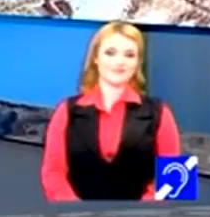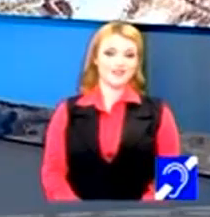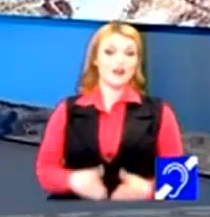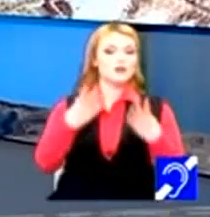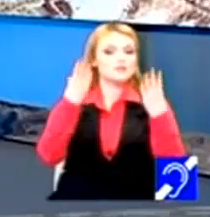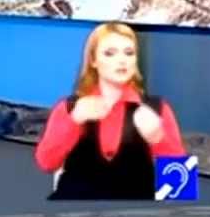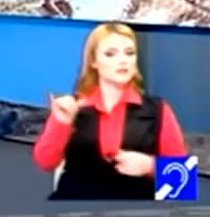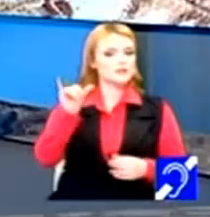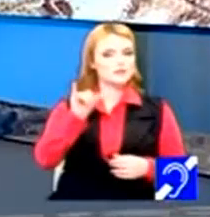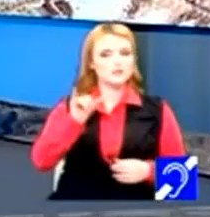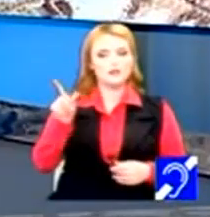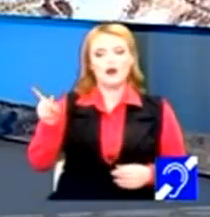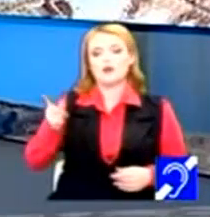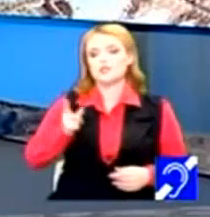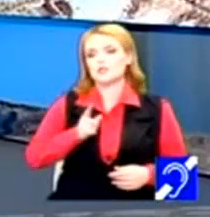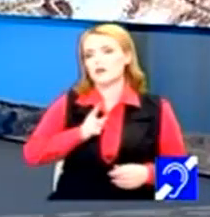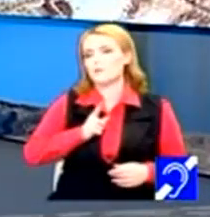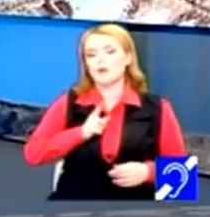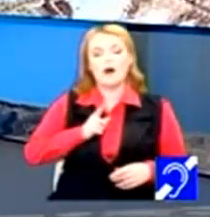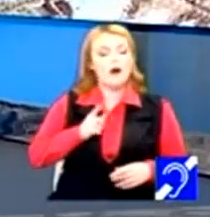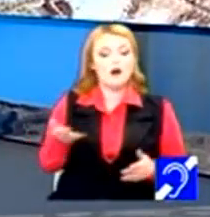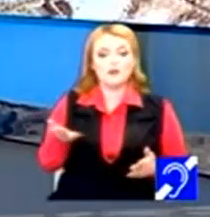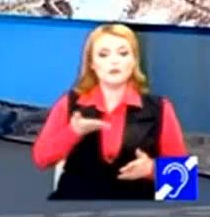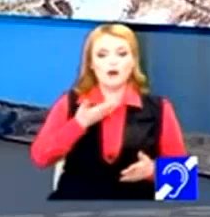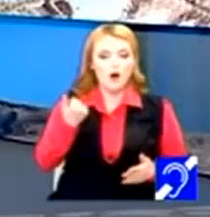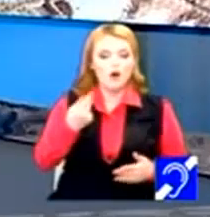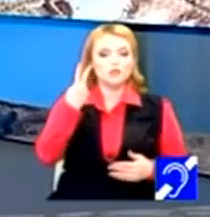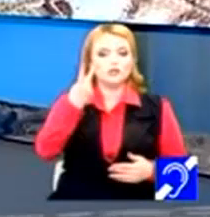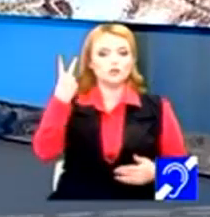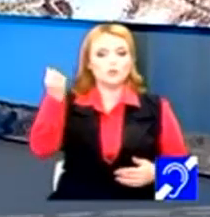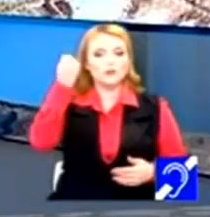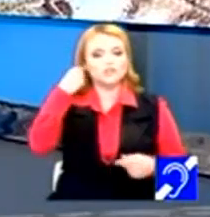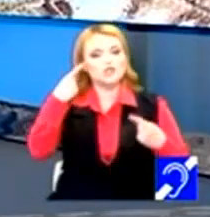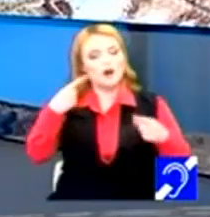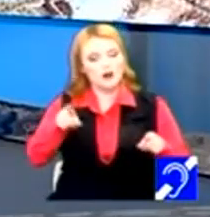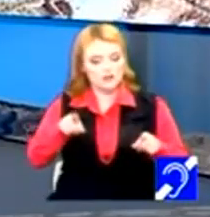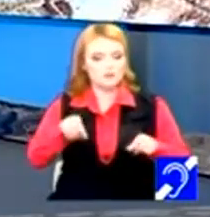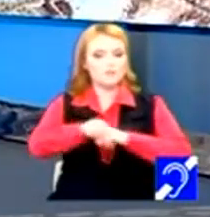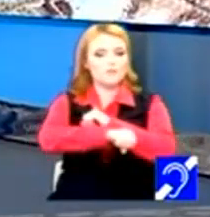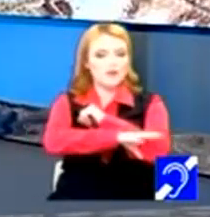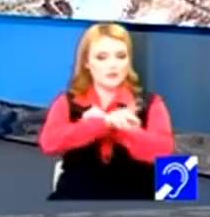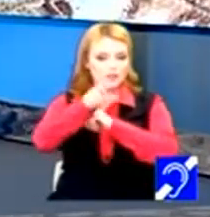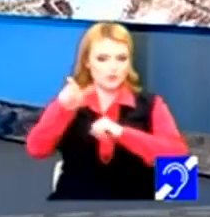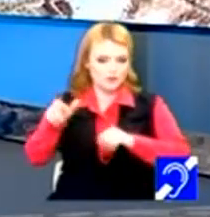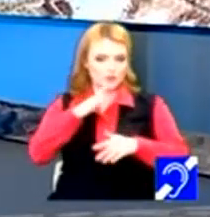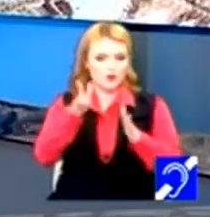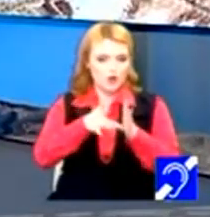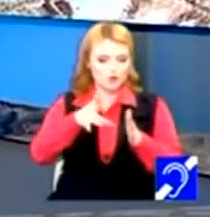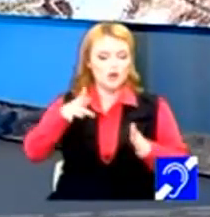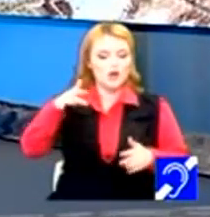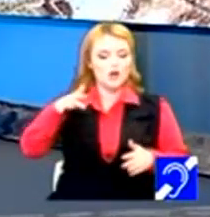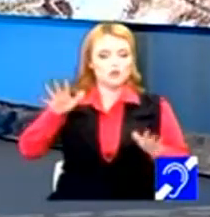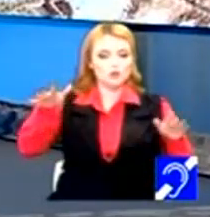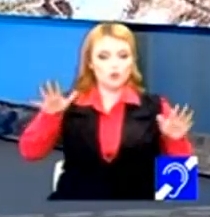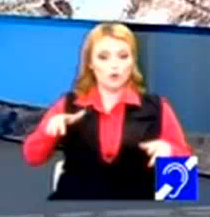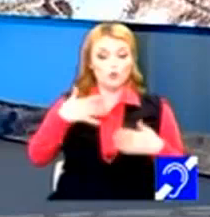Zilele de sâmbătă sunt așteptate cu mare nerăbdare de 22 de bătrâni și alte persoane nevoiașe din municipiul Soroca. De o lună